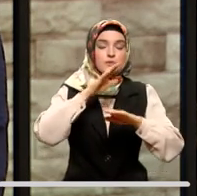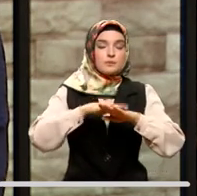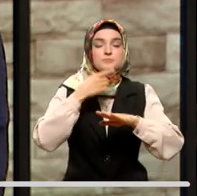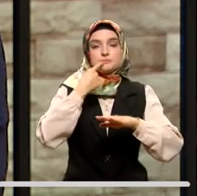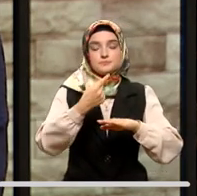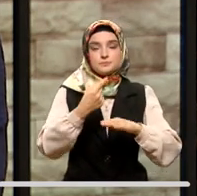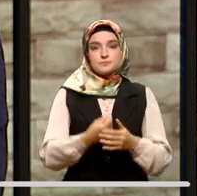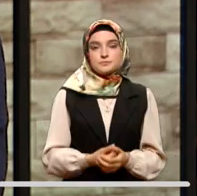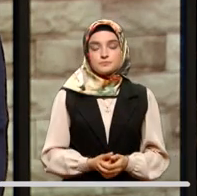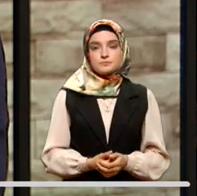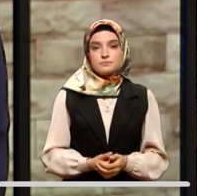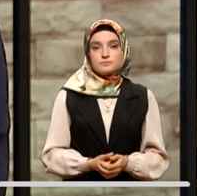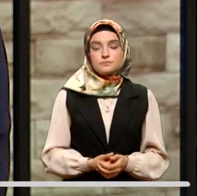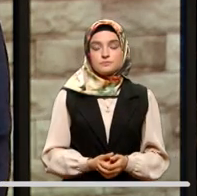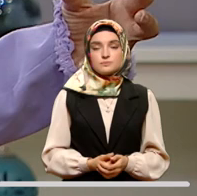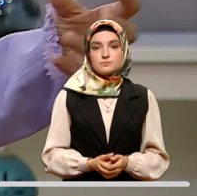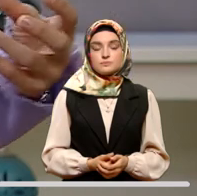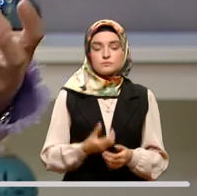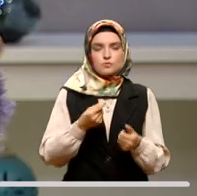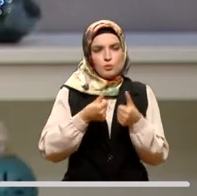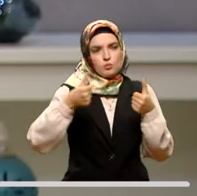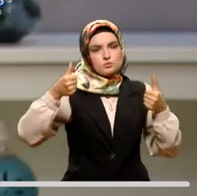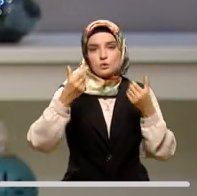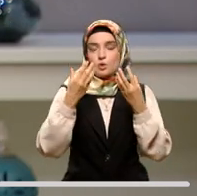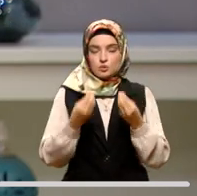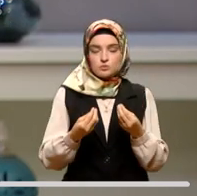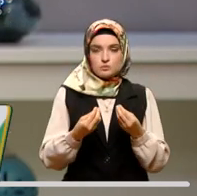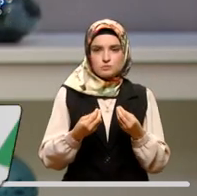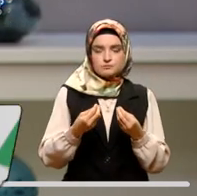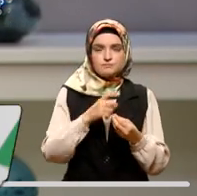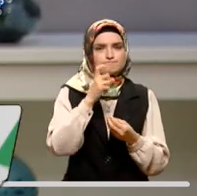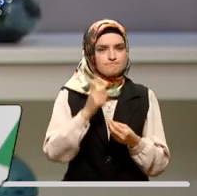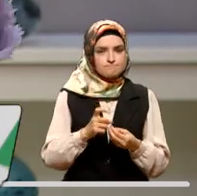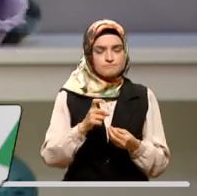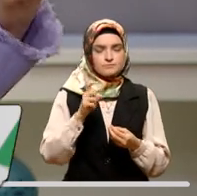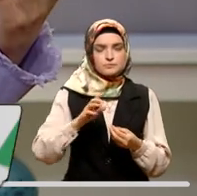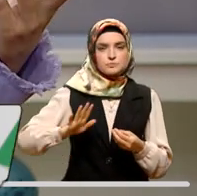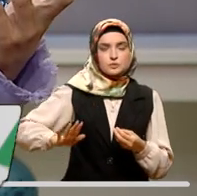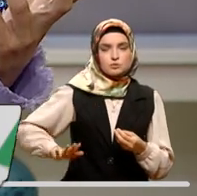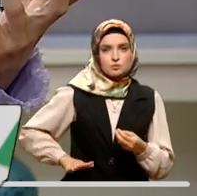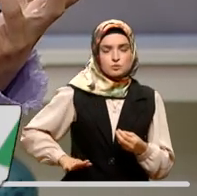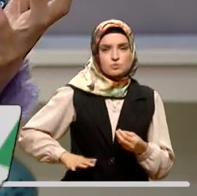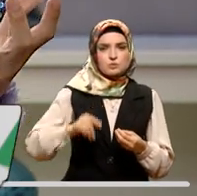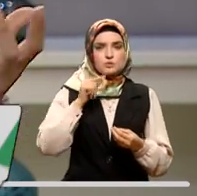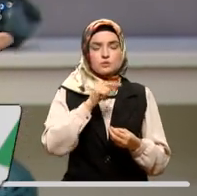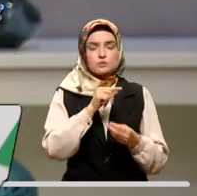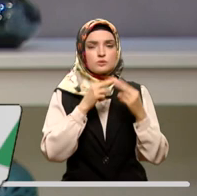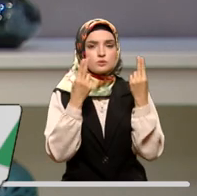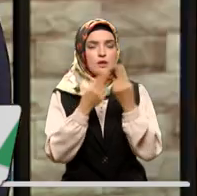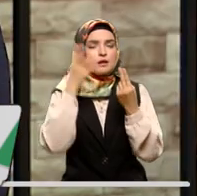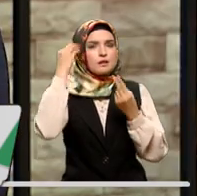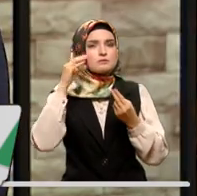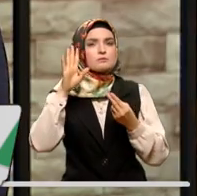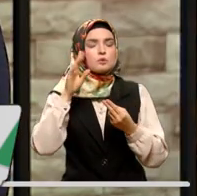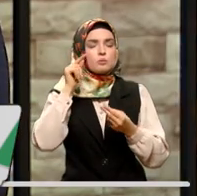Ya işte yani. çok uç bir yerde kalıyor değil mi hocam? Çok örnek bir yerde. Öyle bir dediniz ya. Yani çocuğu taşlayan çocuk. Mitolojik kalıyor onun dünyasında. Tabii. Taşlayan